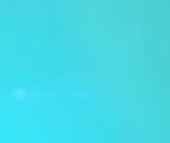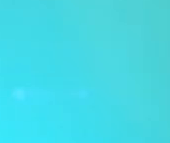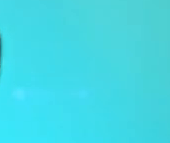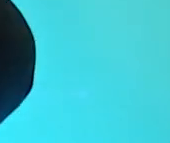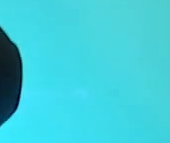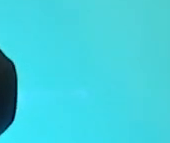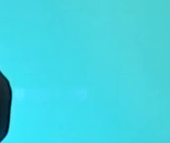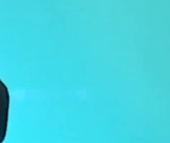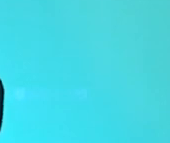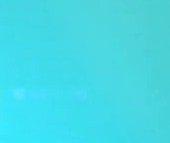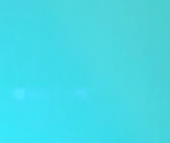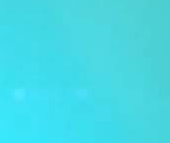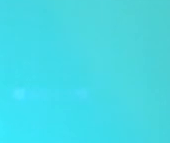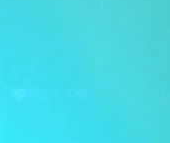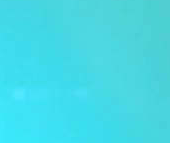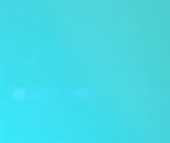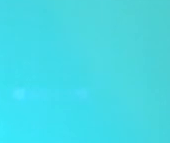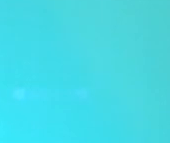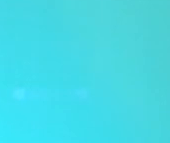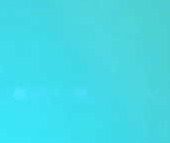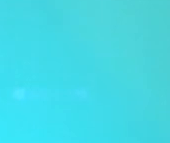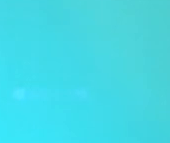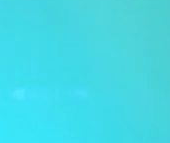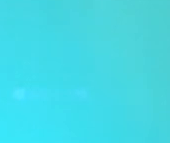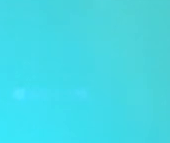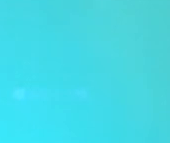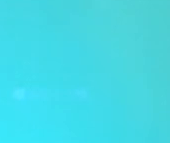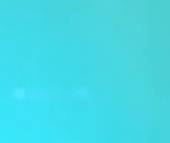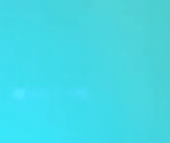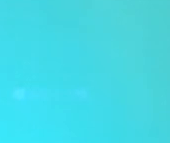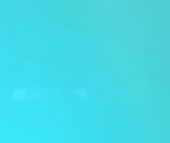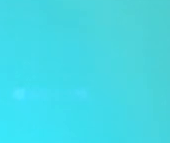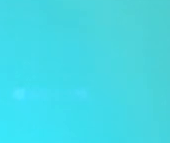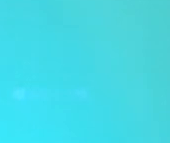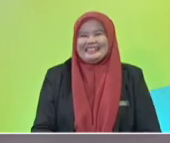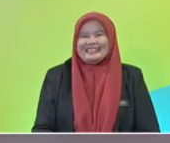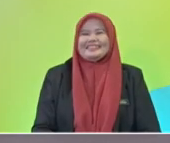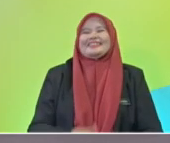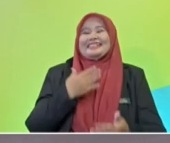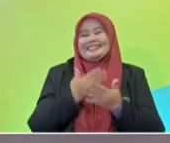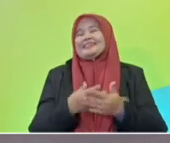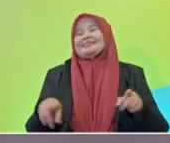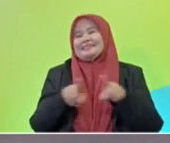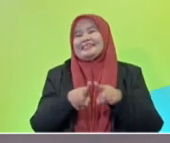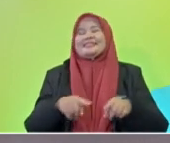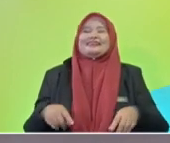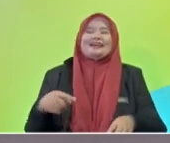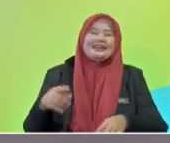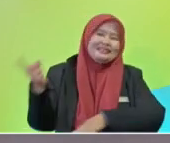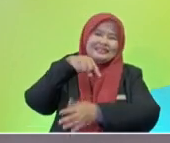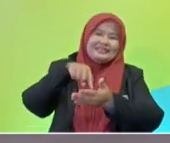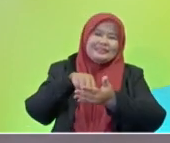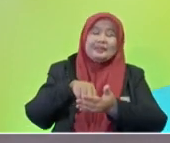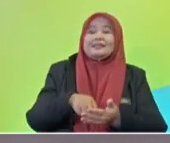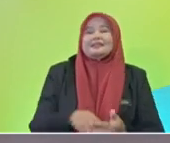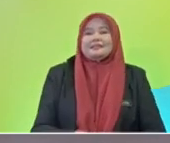SMK Tun Mutahir Melaka apa khabar cikguim Terima kasih kerana bersama dengan kami pada hari ini